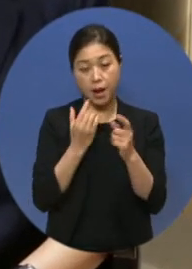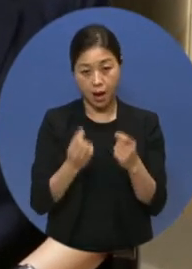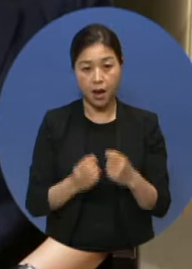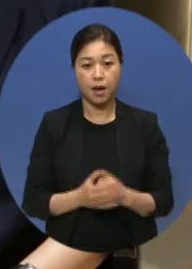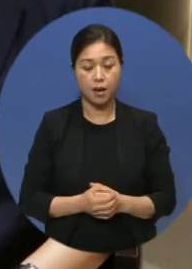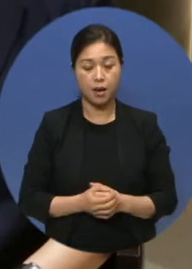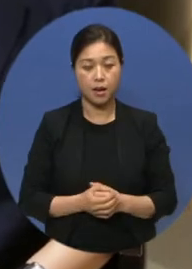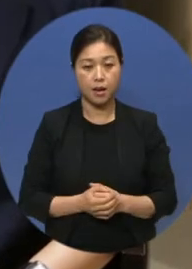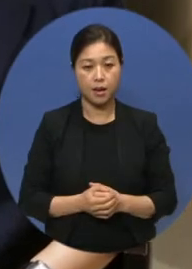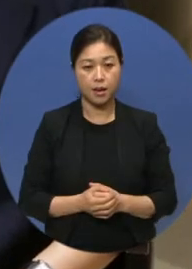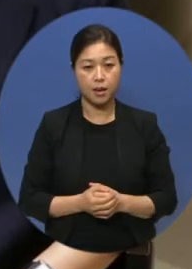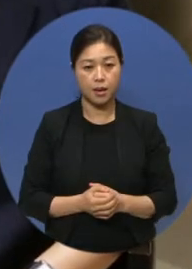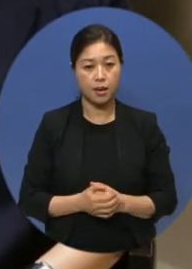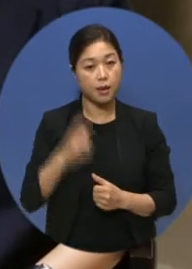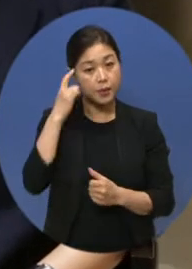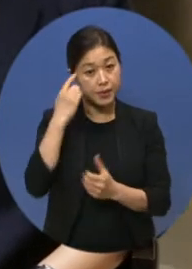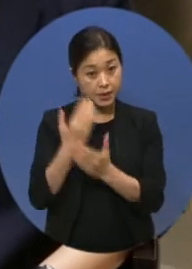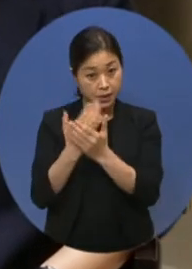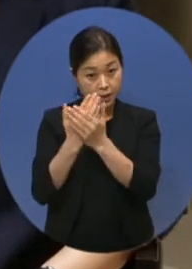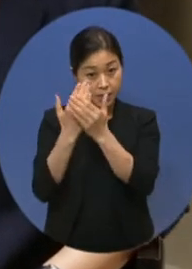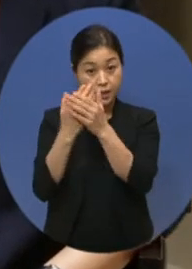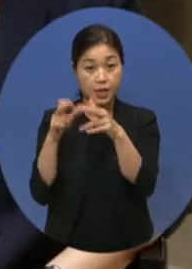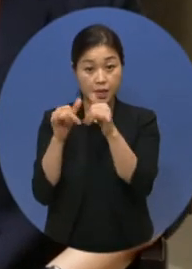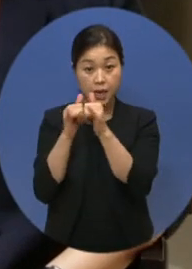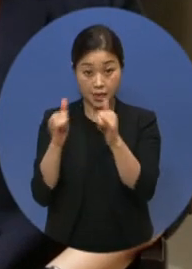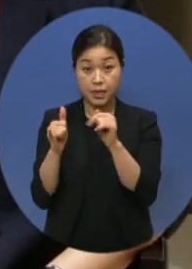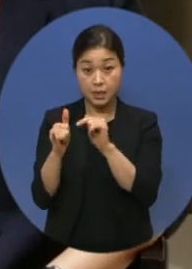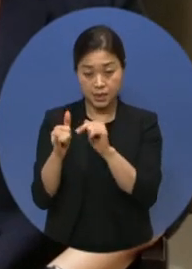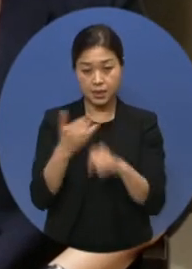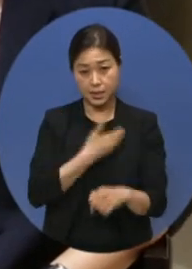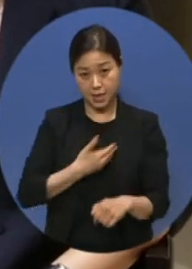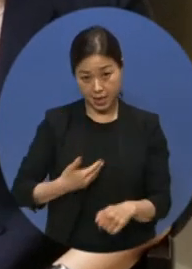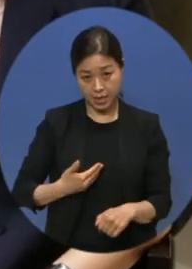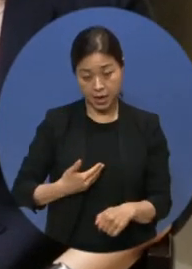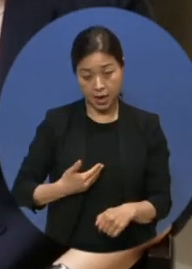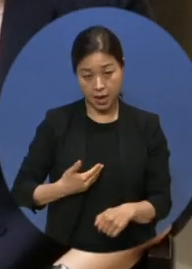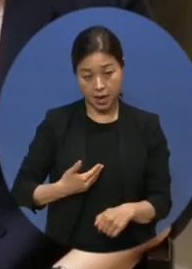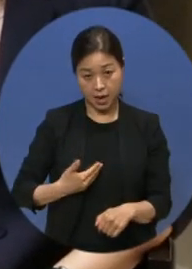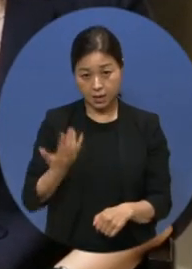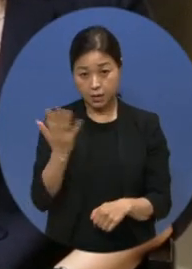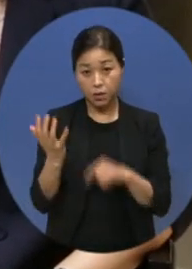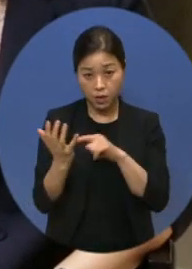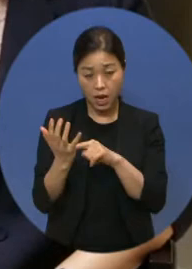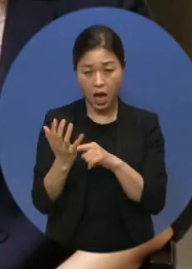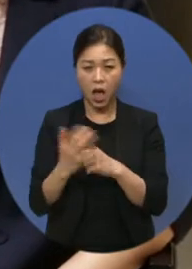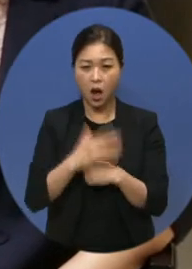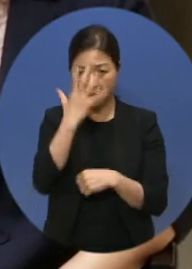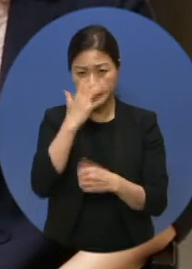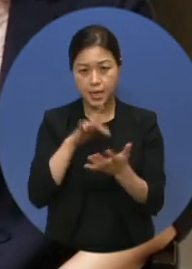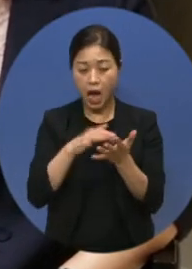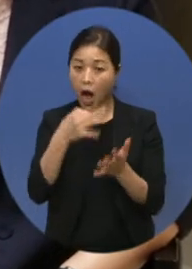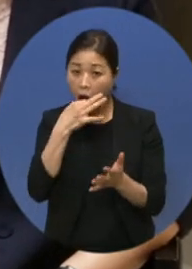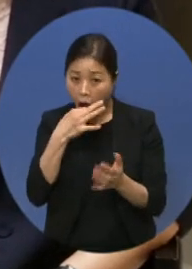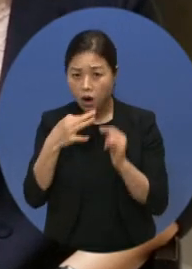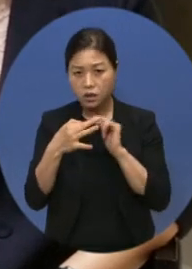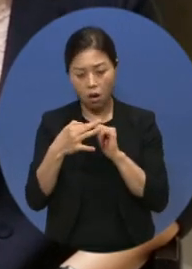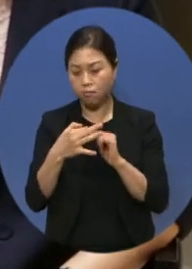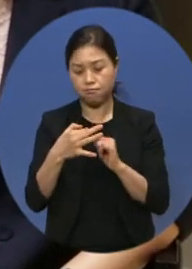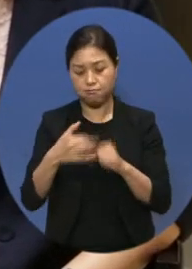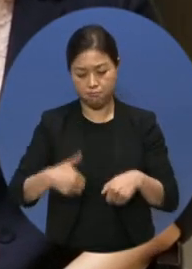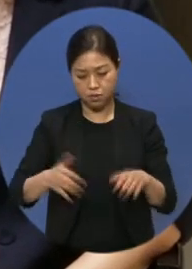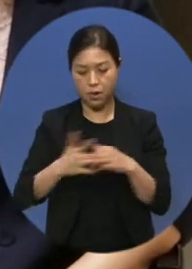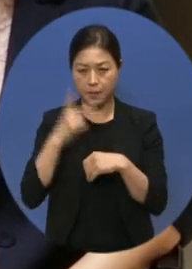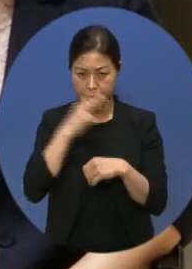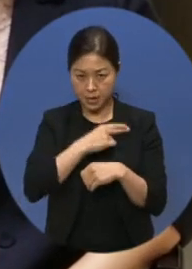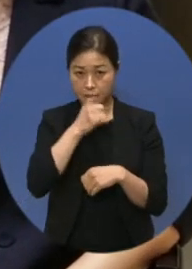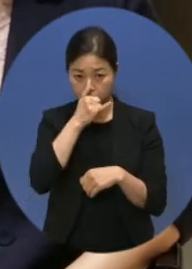심지어는 제자 중에 이제 우울증 약을 먹는 친구도 우울증 약을 끊는 그런 결과도 있고 굉장히 고집